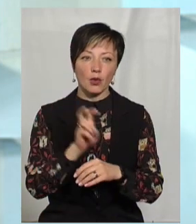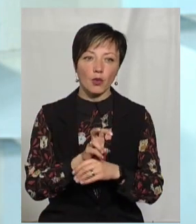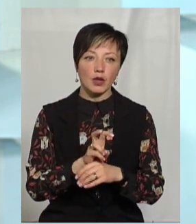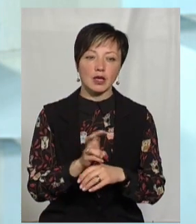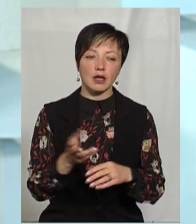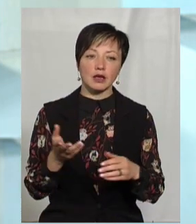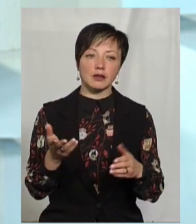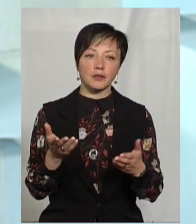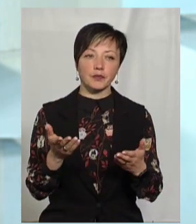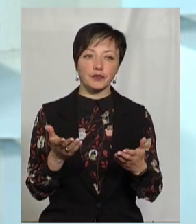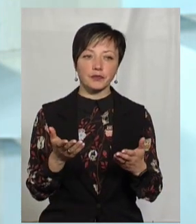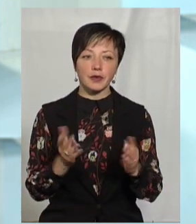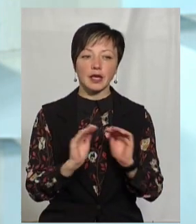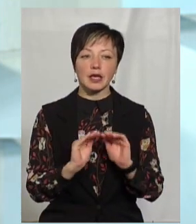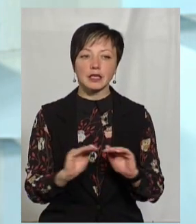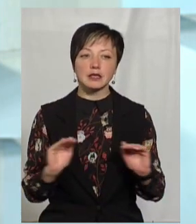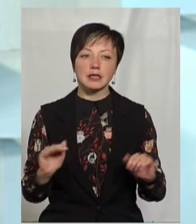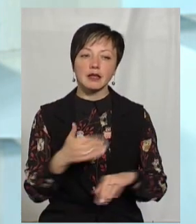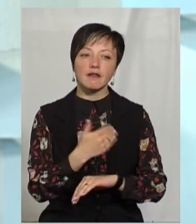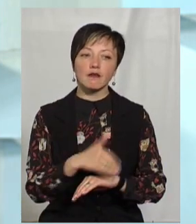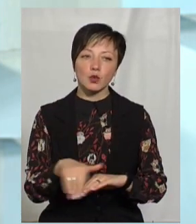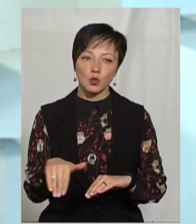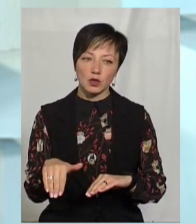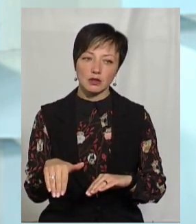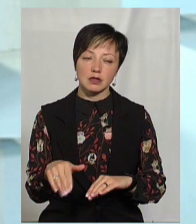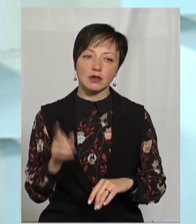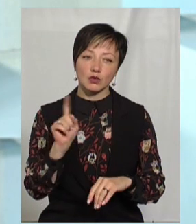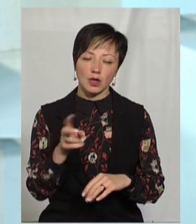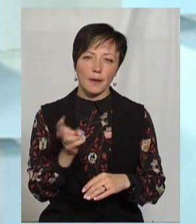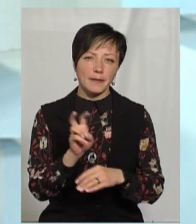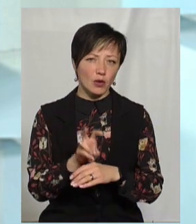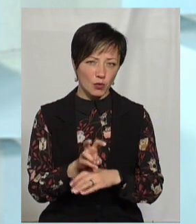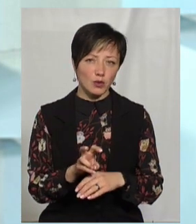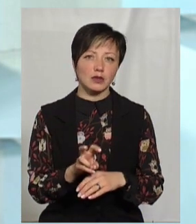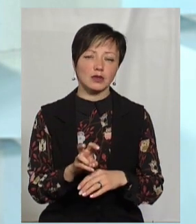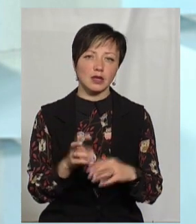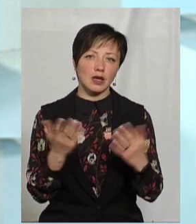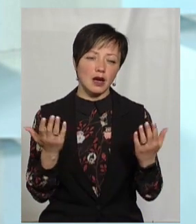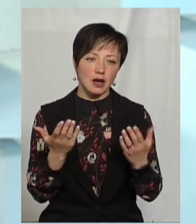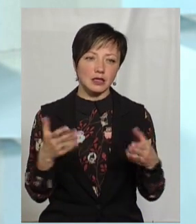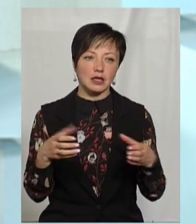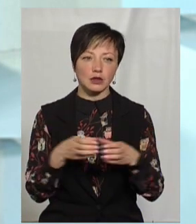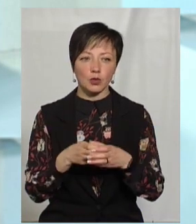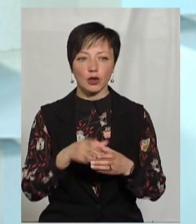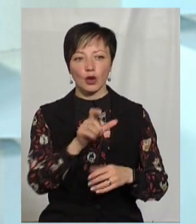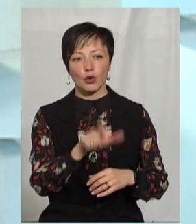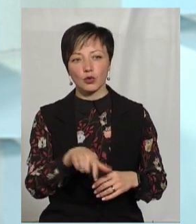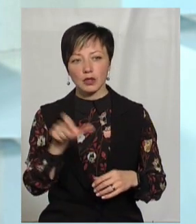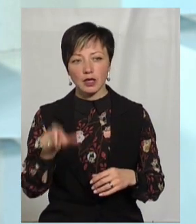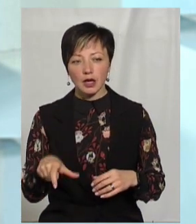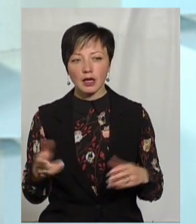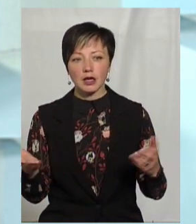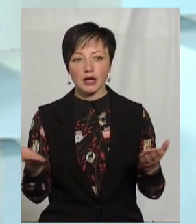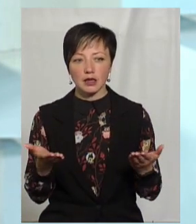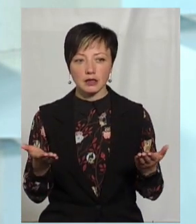там приходять діти вулиці. І туди приходять якась категорія людей,